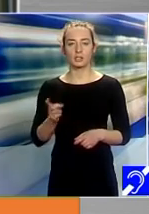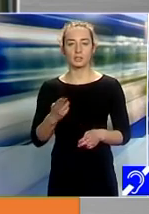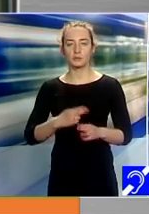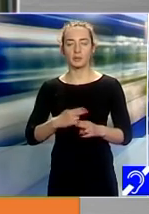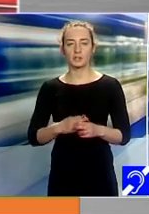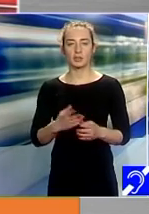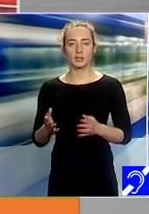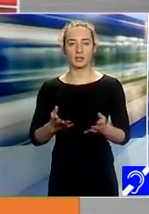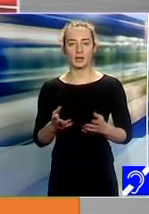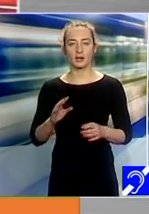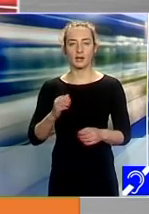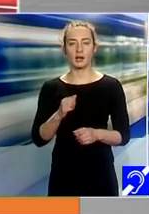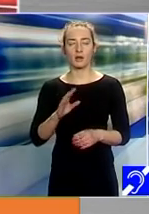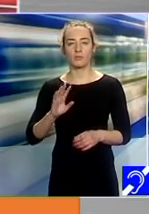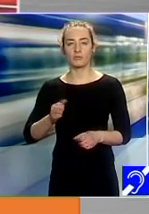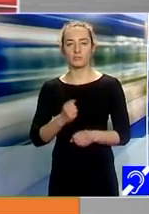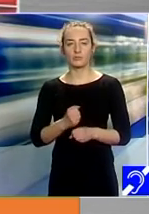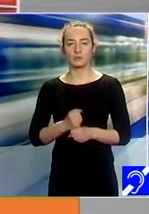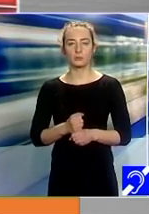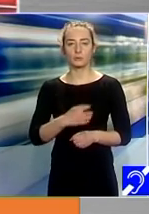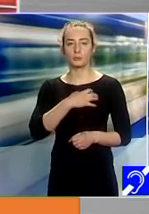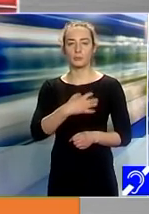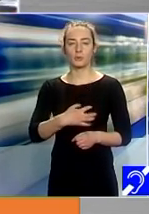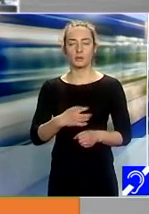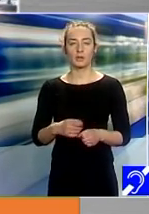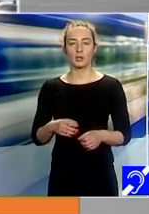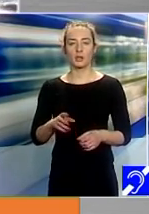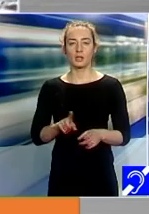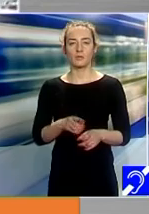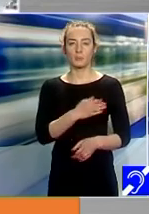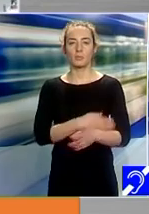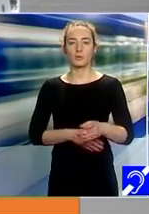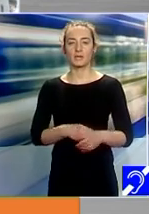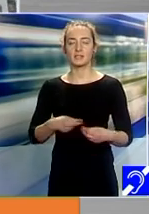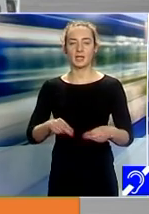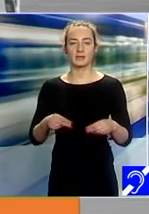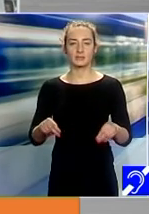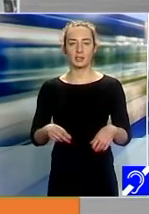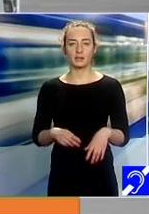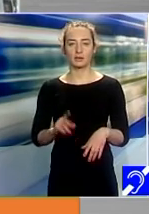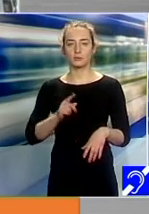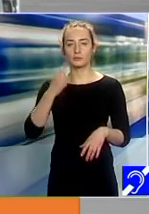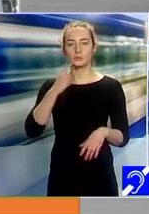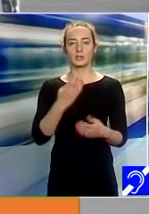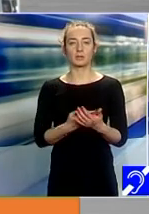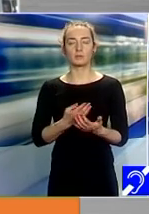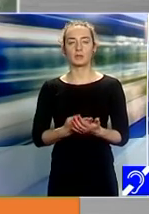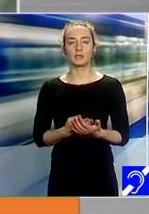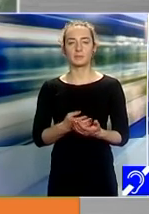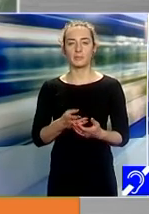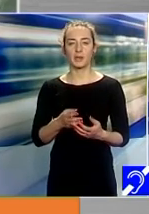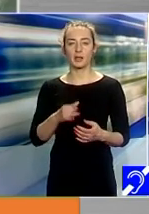o mastectomie și ar avea nevoie de proteze externe, din păcate nu știu că în acest moment această proteză externă este